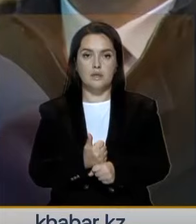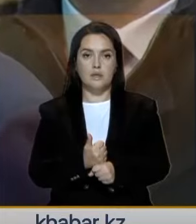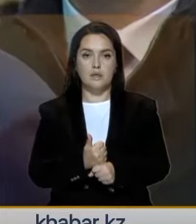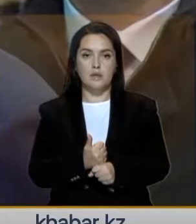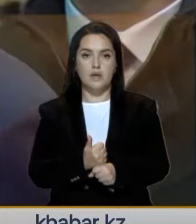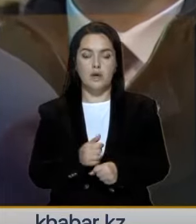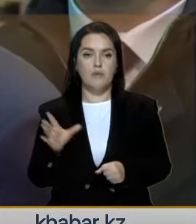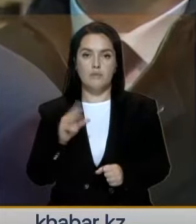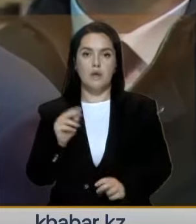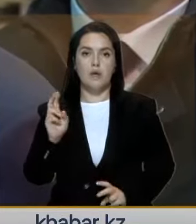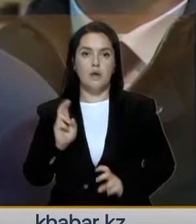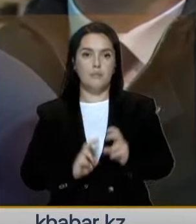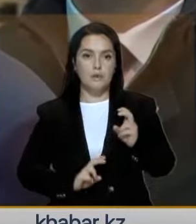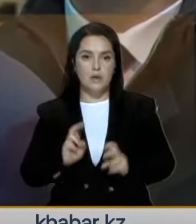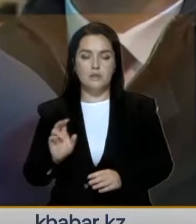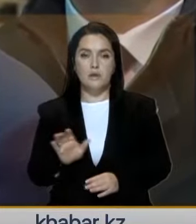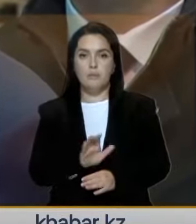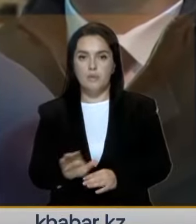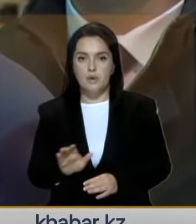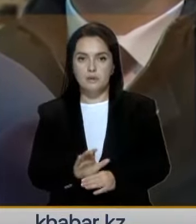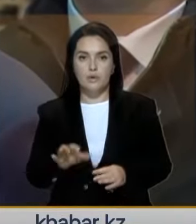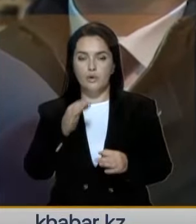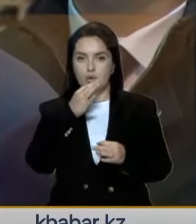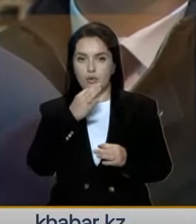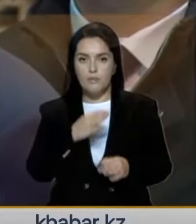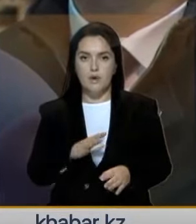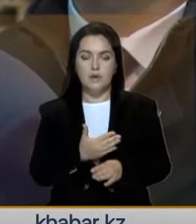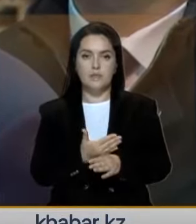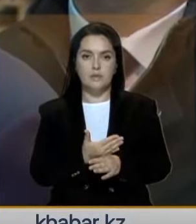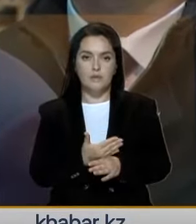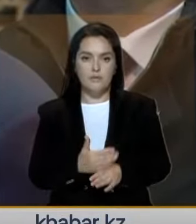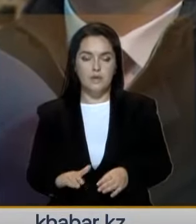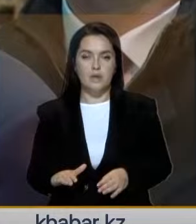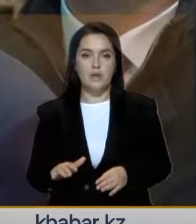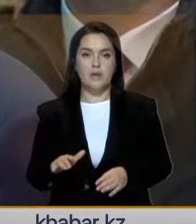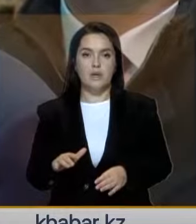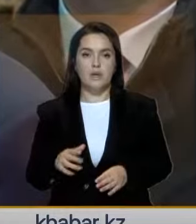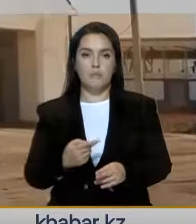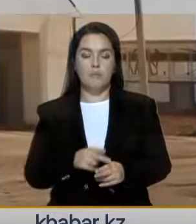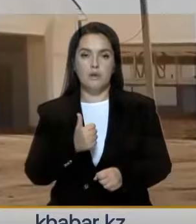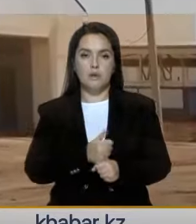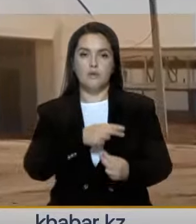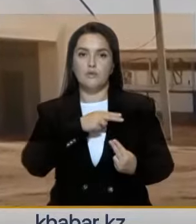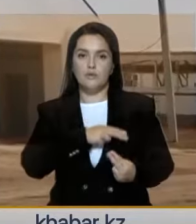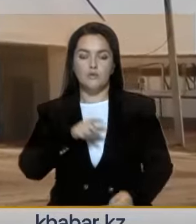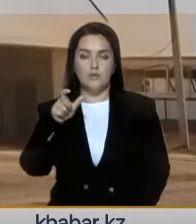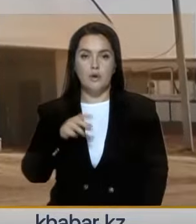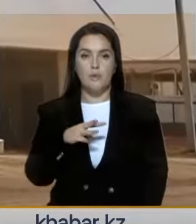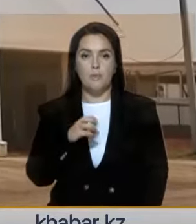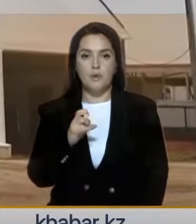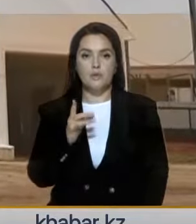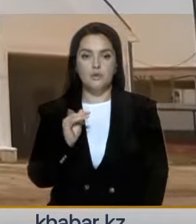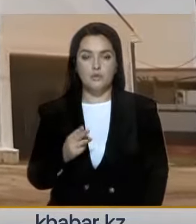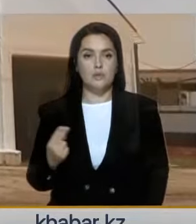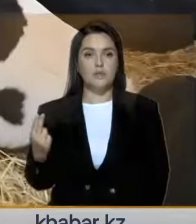Вся промышленность, производство, любая сфера – это все. Самая главная основа – это труд человека. В селе Маншук Целиноградского